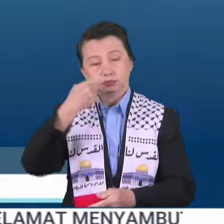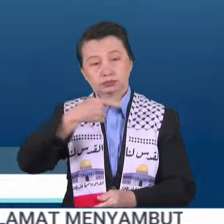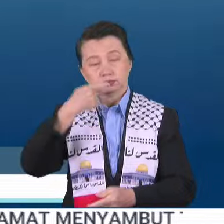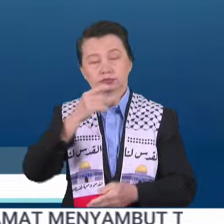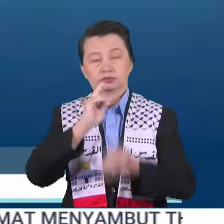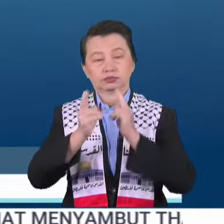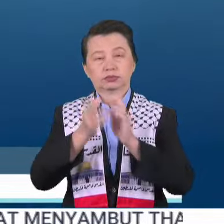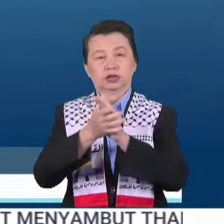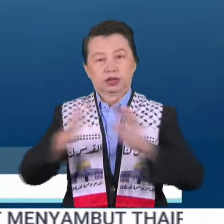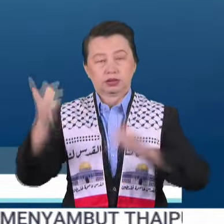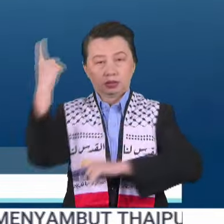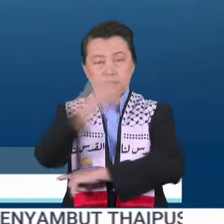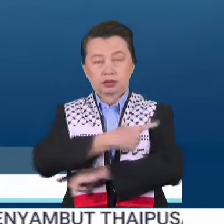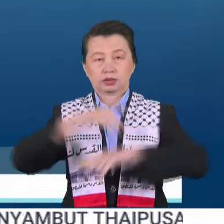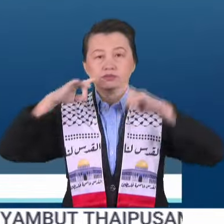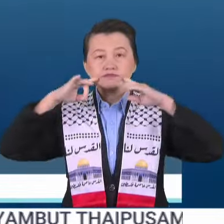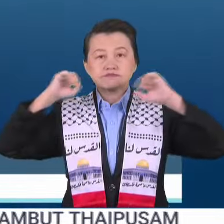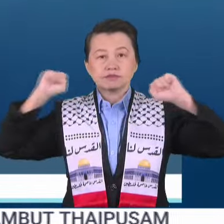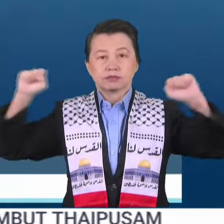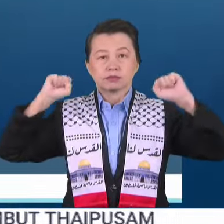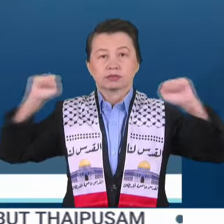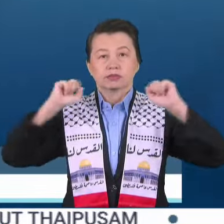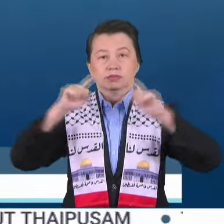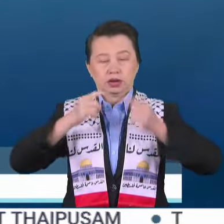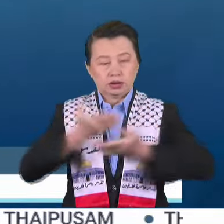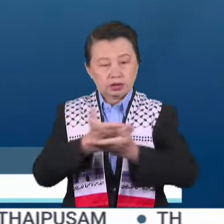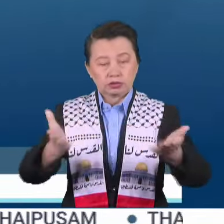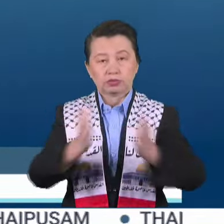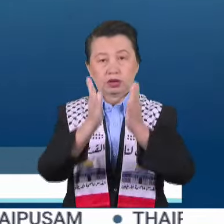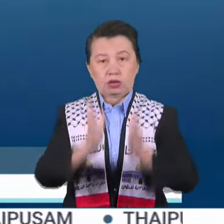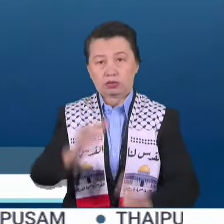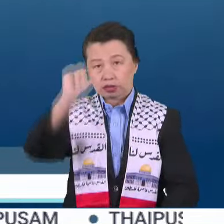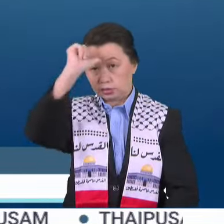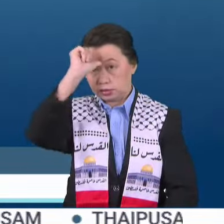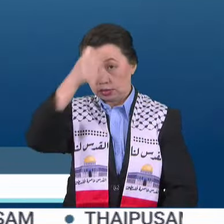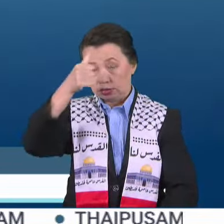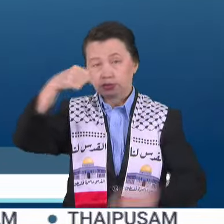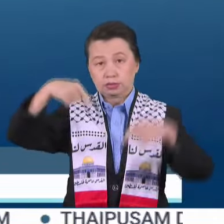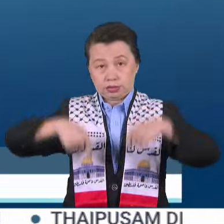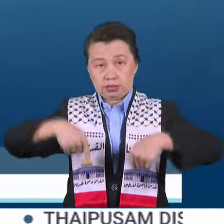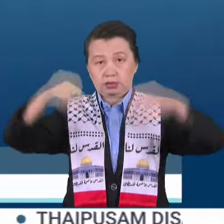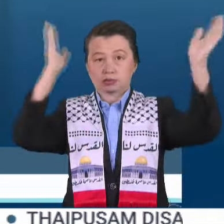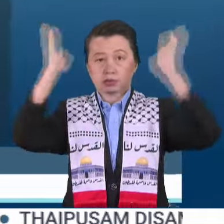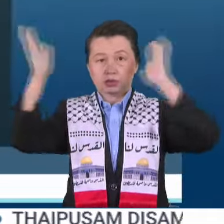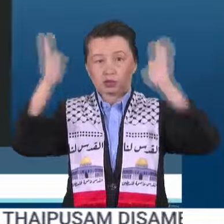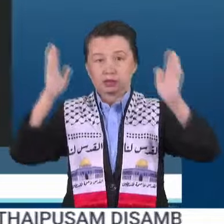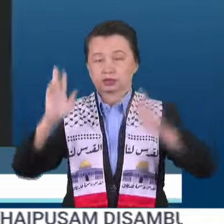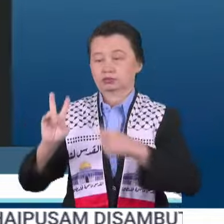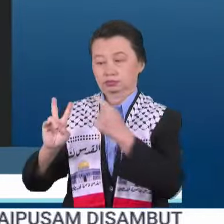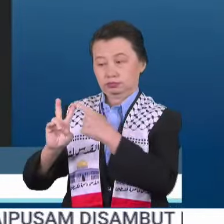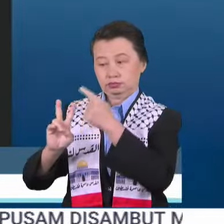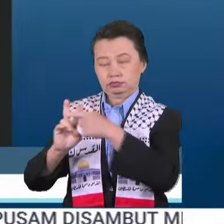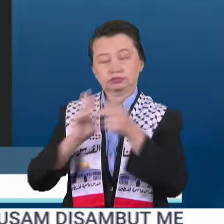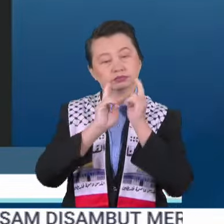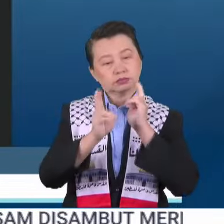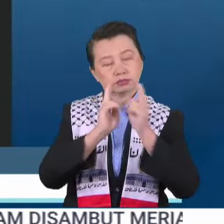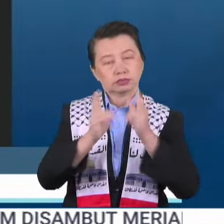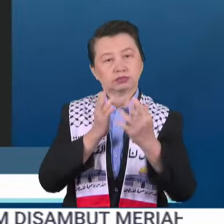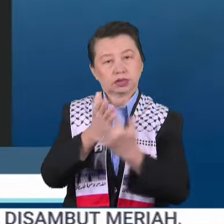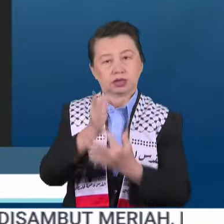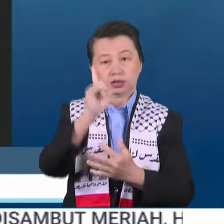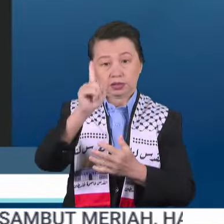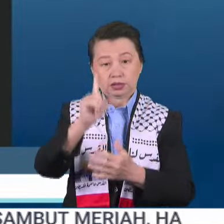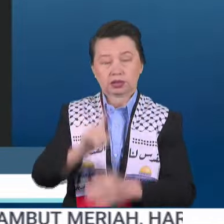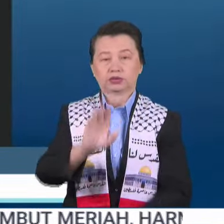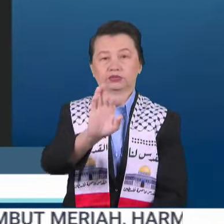menzahirkan ucapan selamat menyambut Hari Tai Pusam kepada semua penganut agama Hindu di Malaysia. Seri Paduka Berdua menzahirkan ucapan itu menerusi